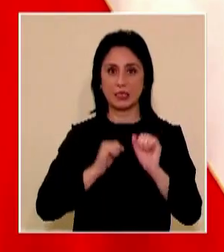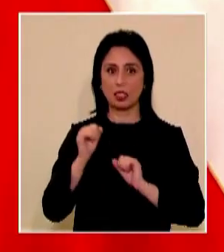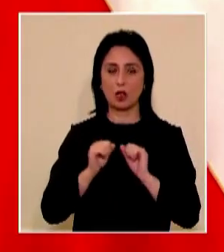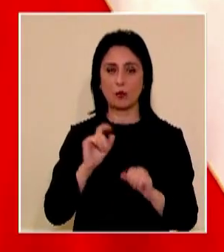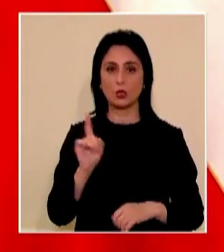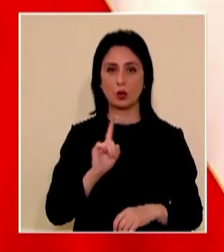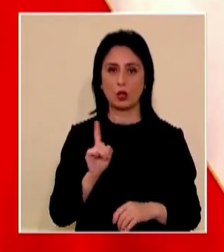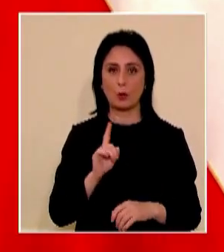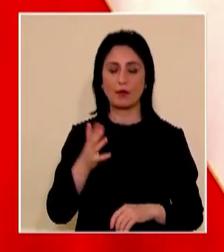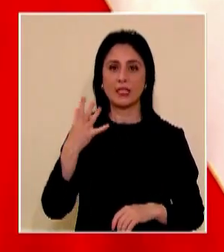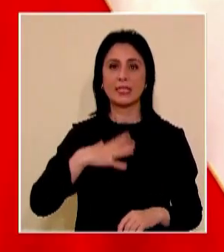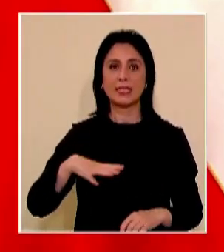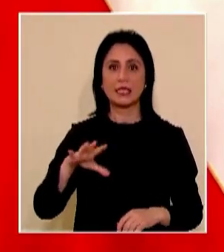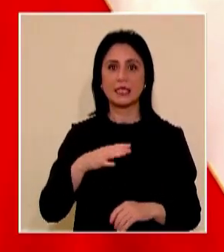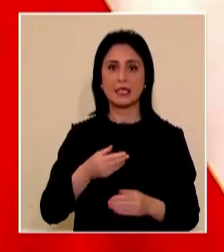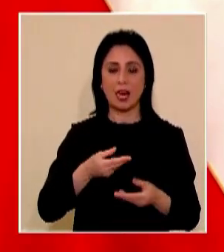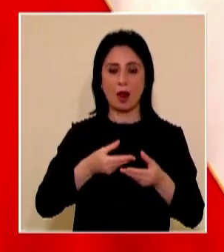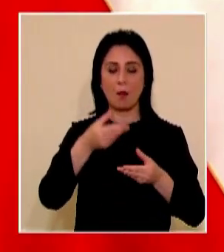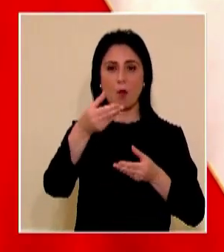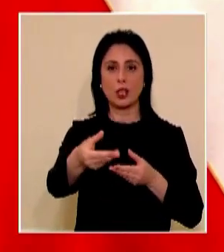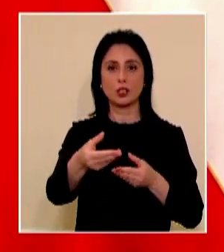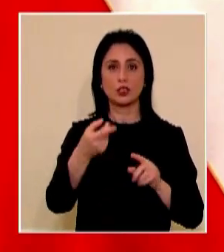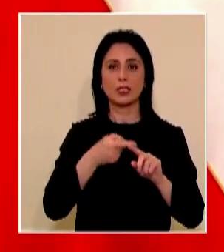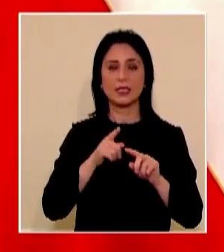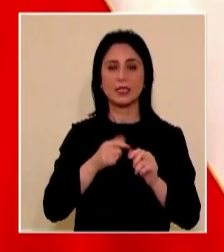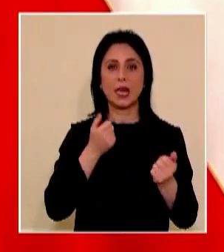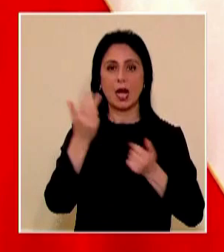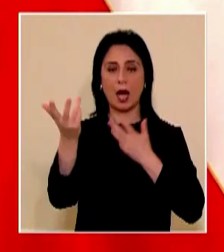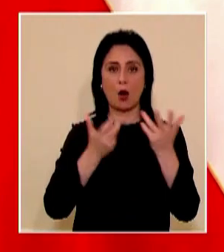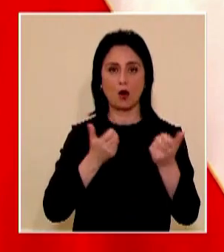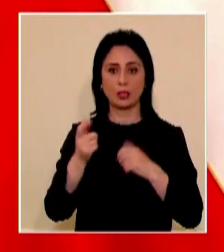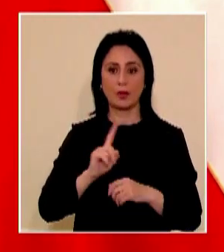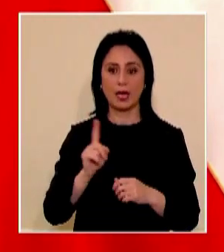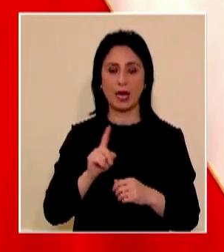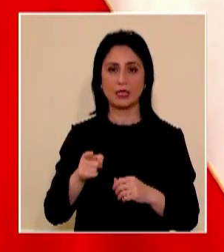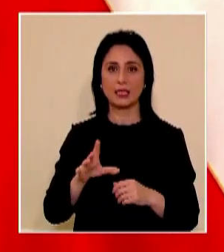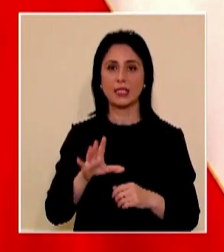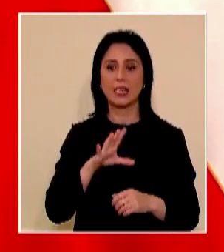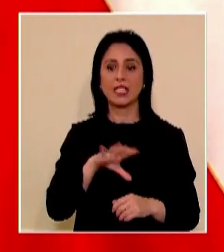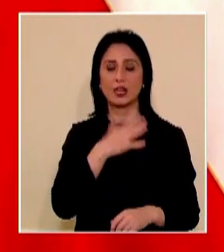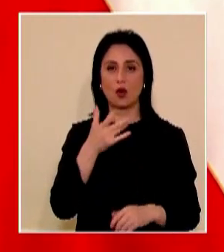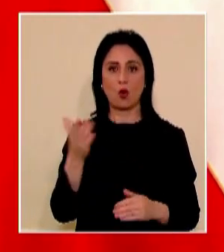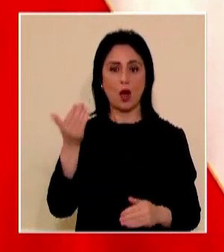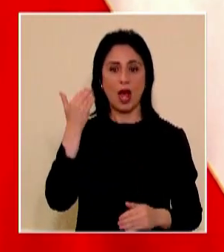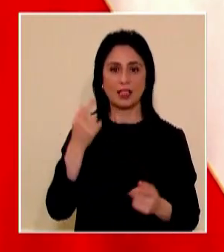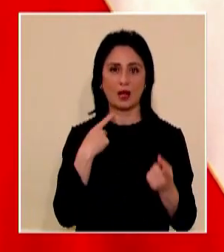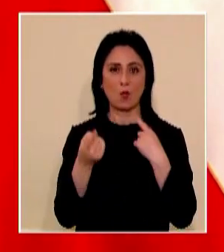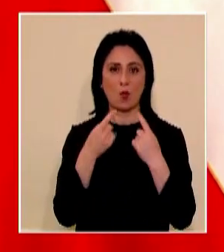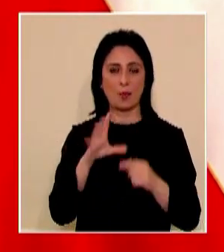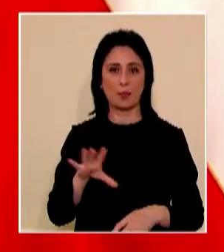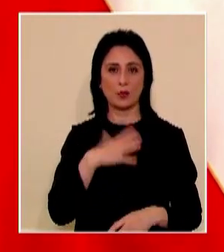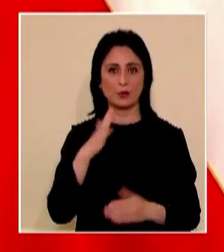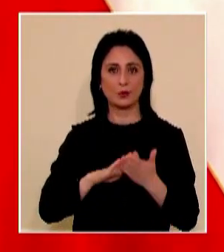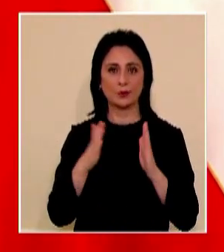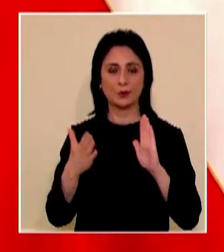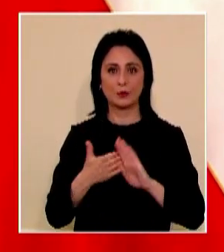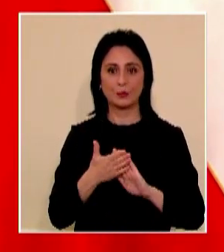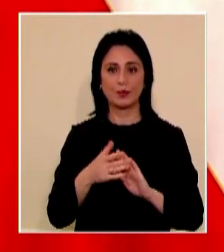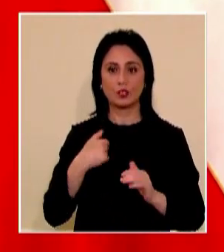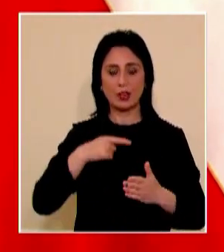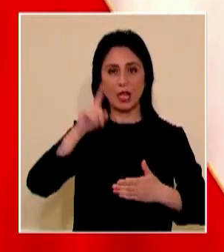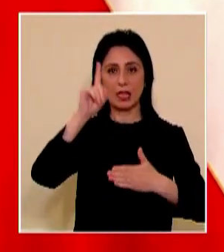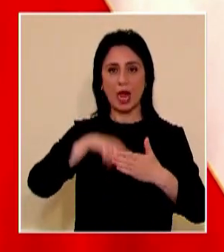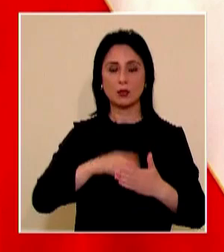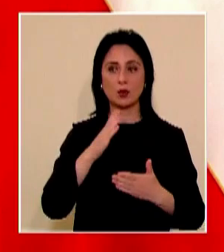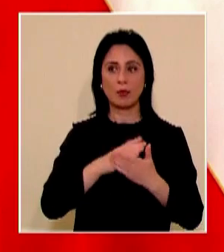რომ საქართველოს მოაწოდოს ის რაოდენობა, რაზედაც იქნა ადრე მოლაპარაკებული და ჩვენ